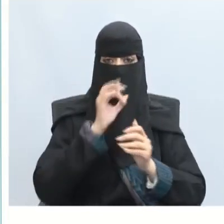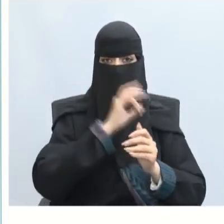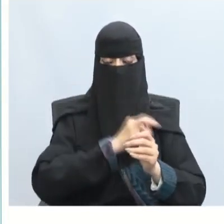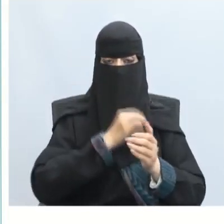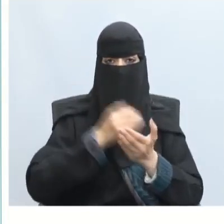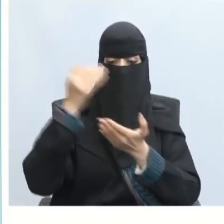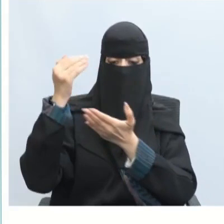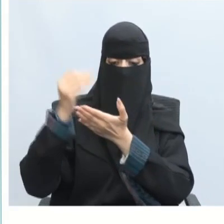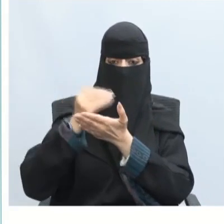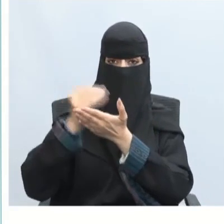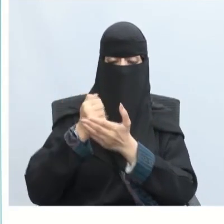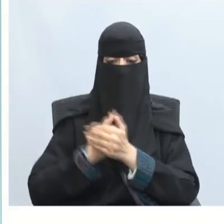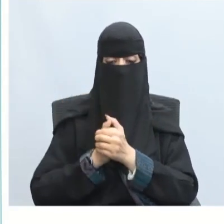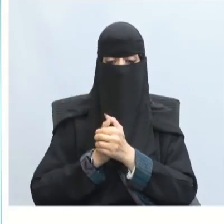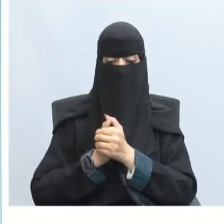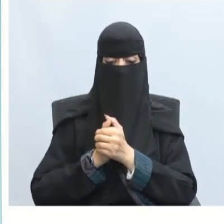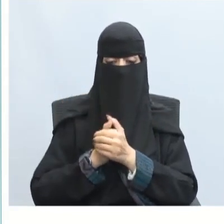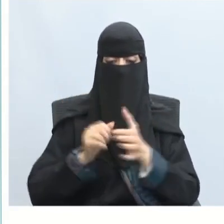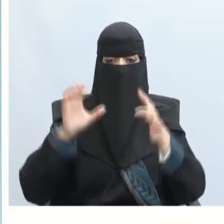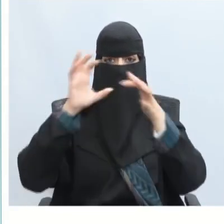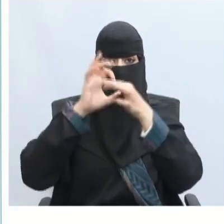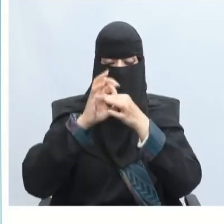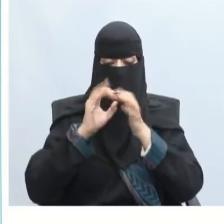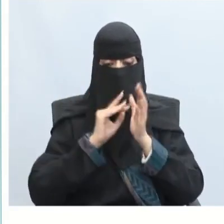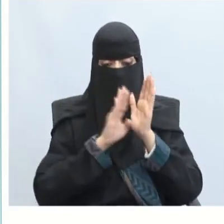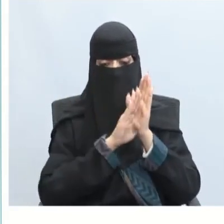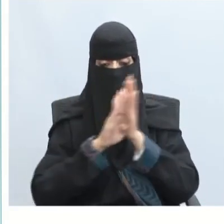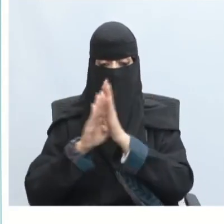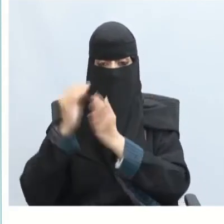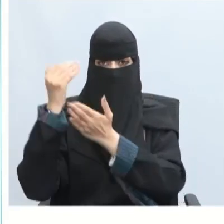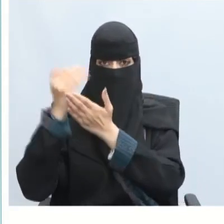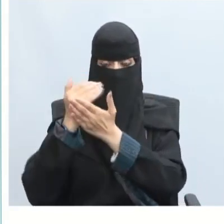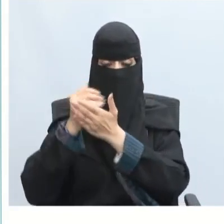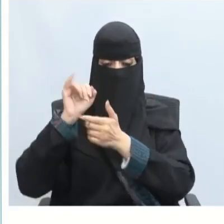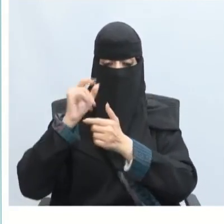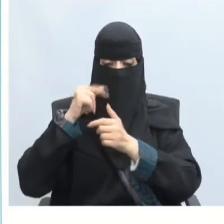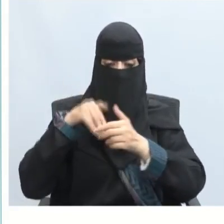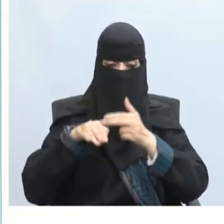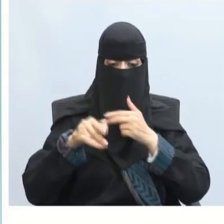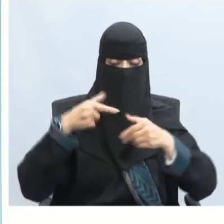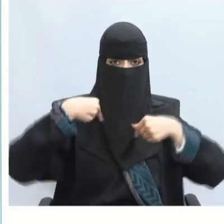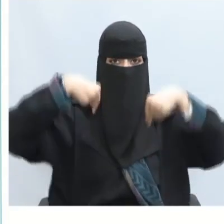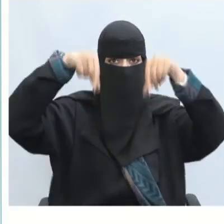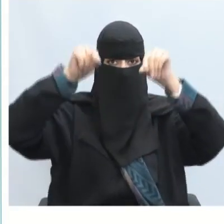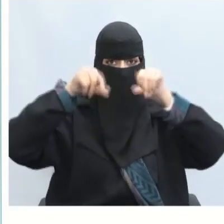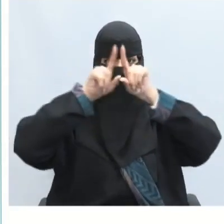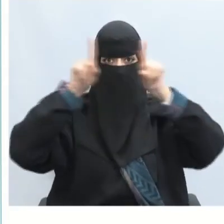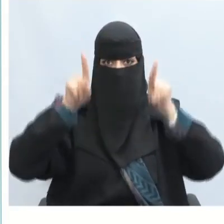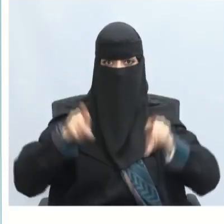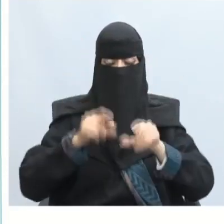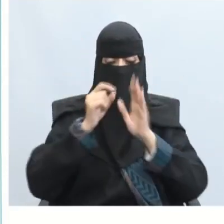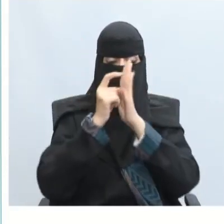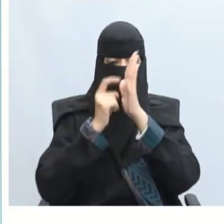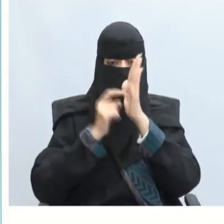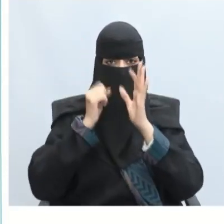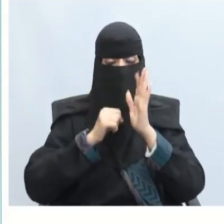المستدامه اربعه فوائد اقتصاديه تتعلق بتحفيز الاقتصاد من خلال